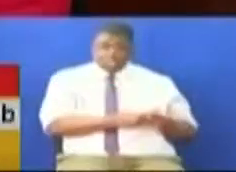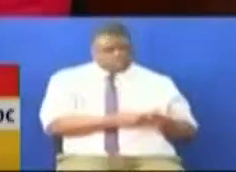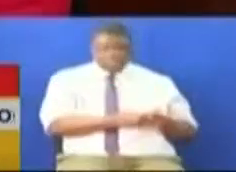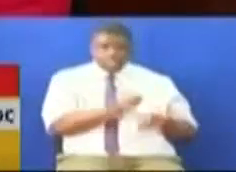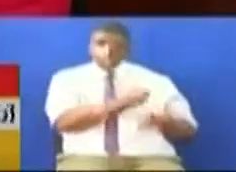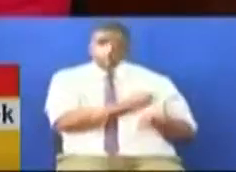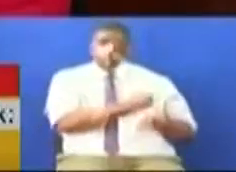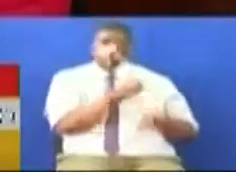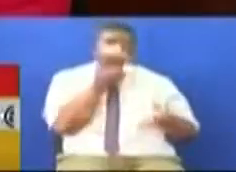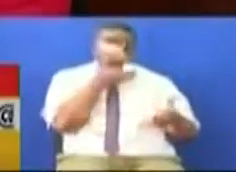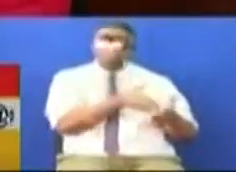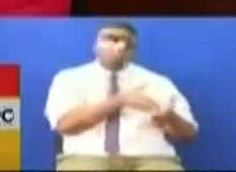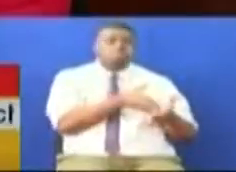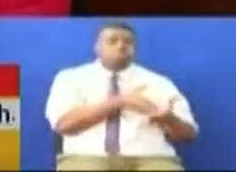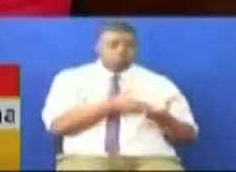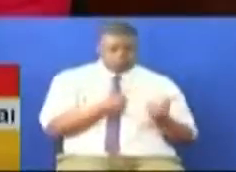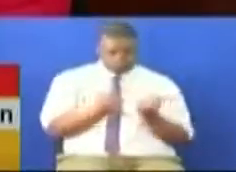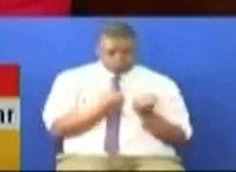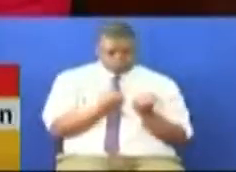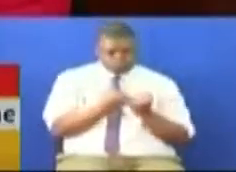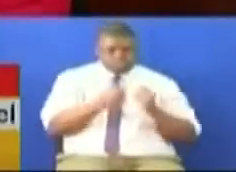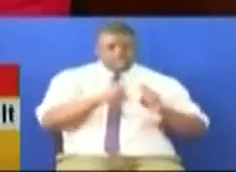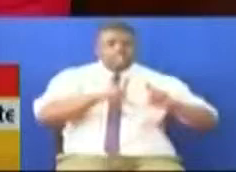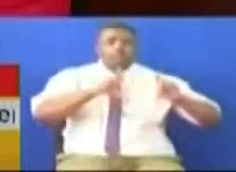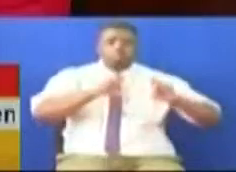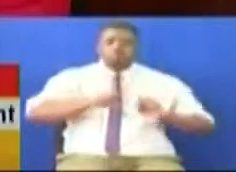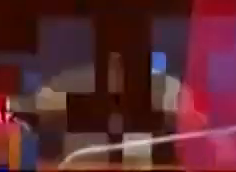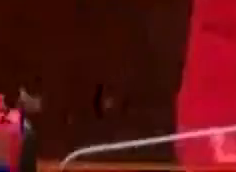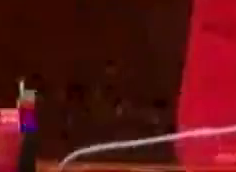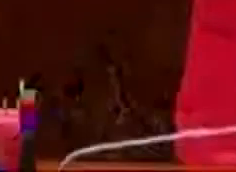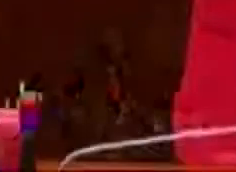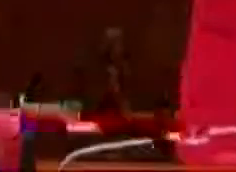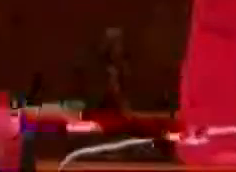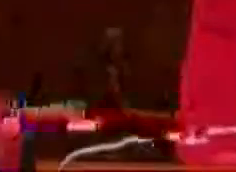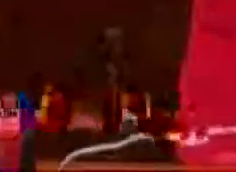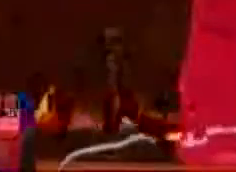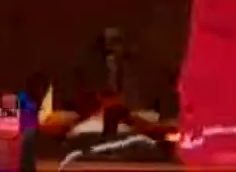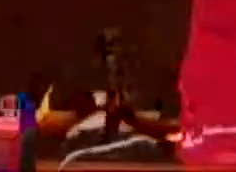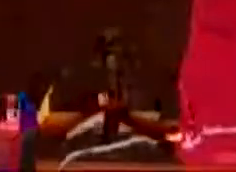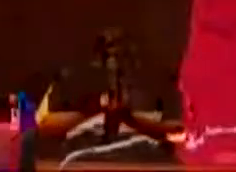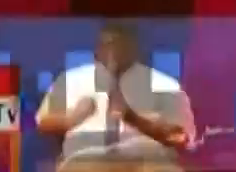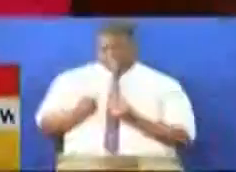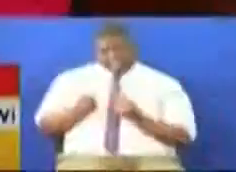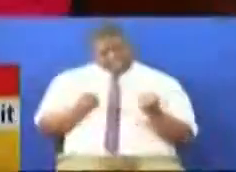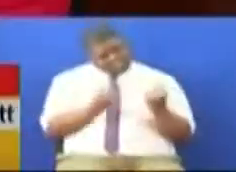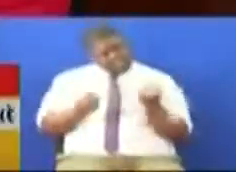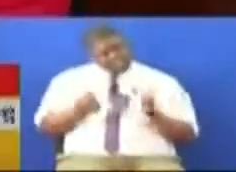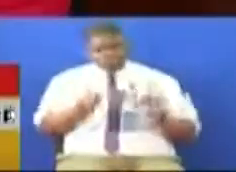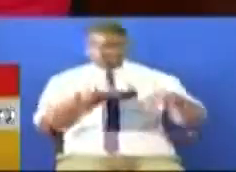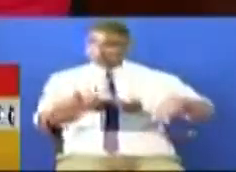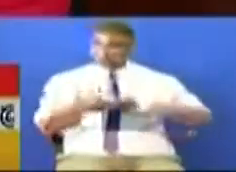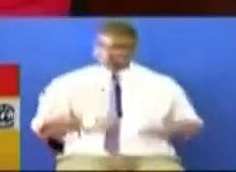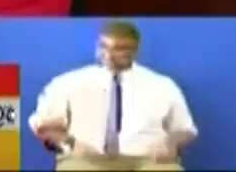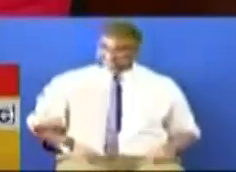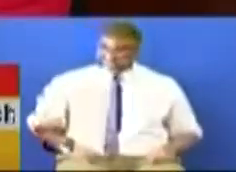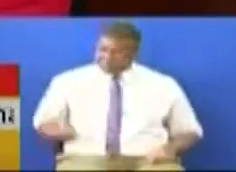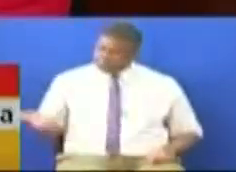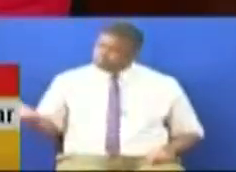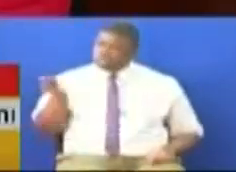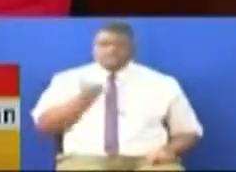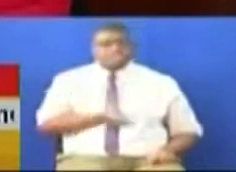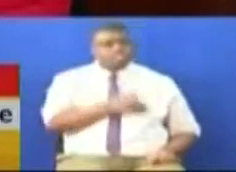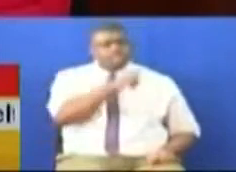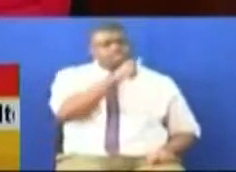kufanya kazi ya kuzalisha vitambulisho ambavyo sawasawa na vile vilivyokuwa vinazalishwa. Kwa hiyo unajikuta kama mmeleta mtambo ambao